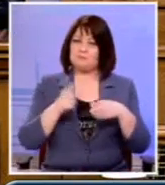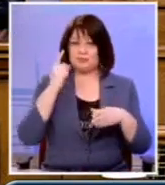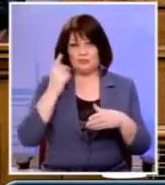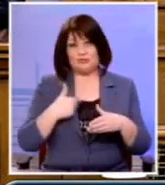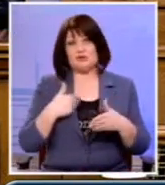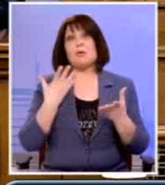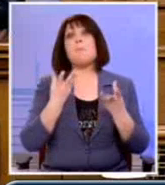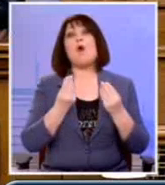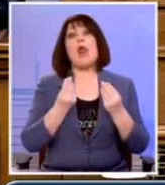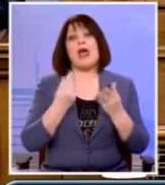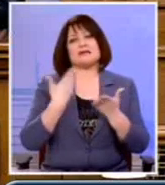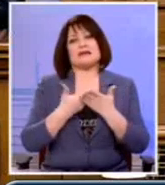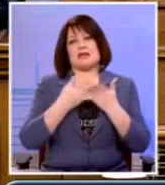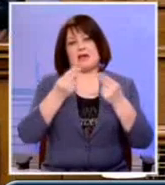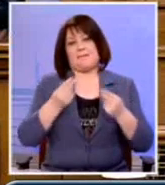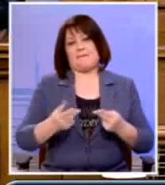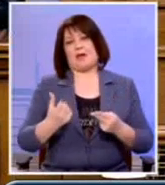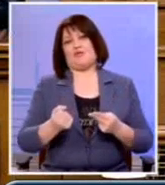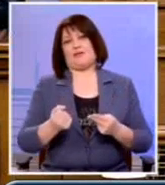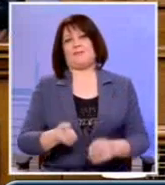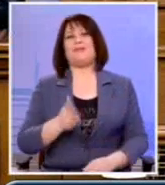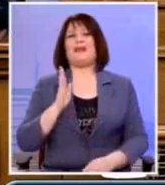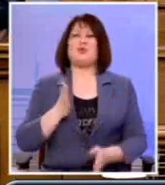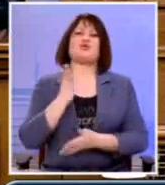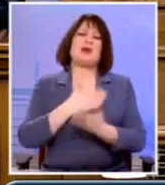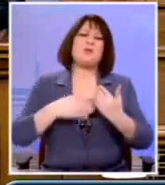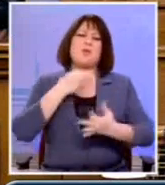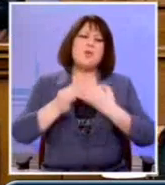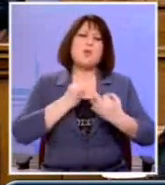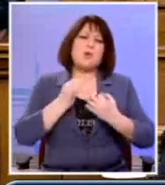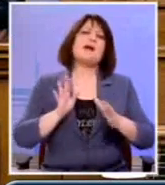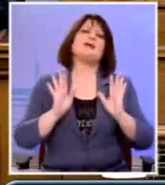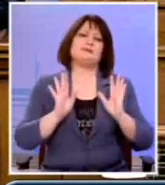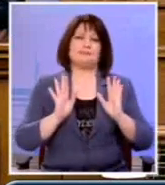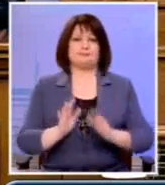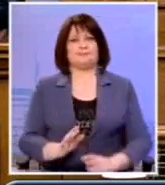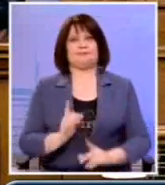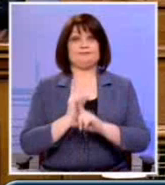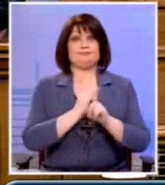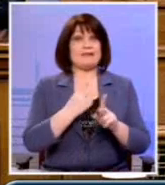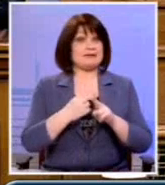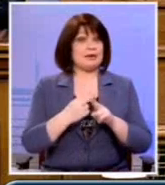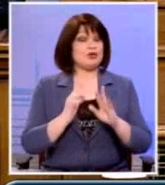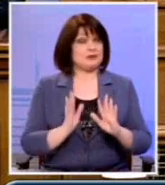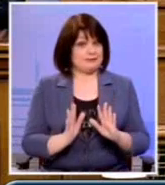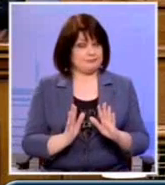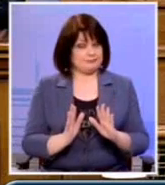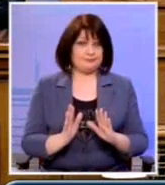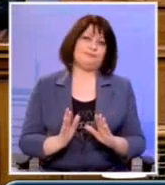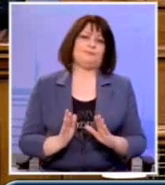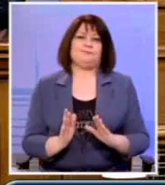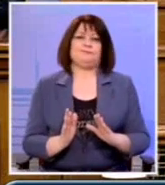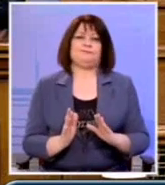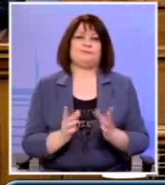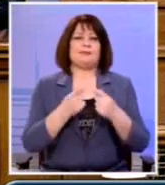στοιχεία είναι πάρα πολλά. Θα μπορούσα να σας κουράσω κι άλλο. Αλλά έχει μια ιδιαίτερη σημασία.